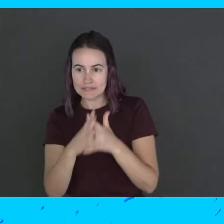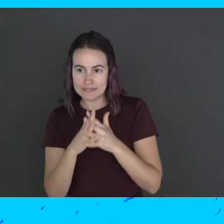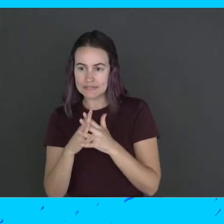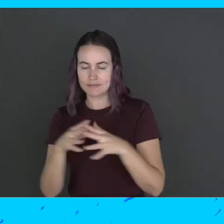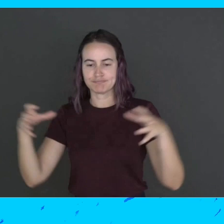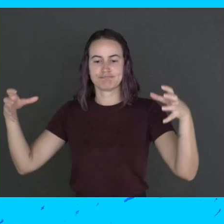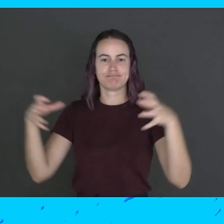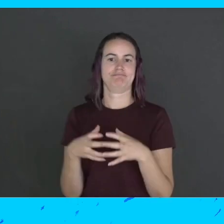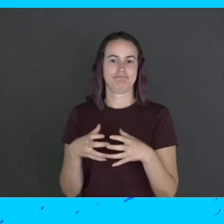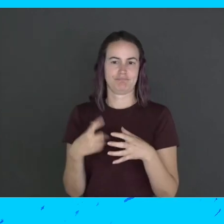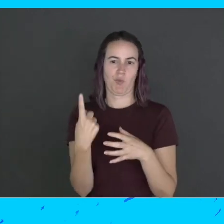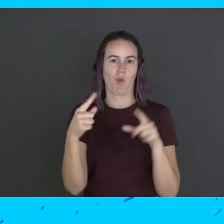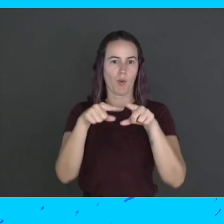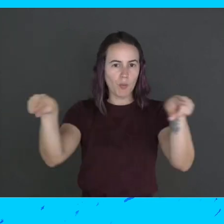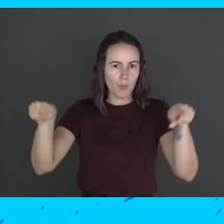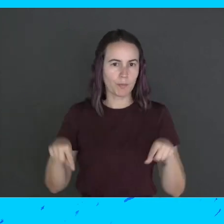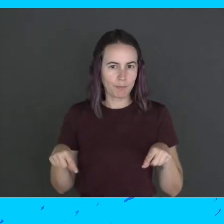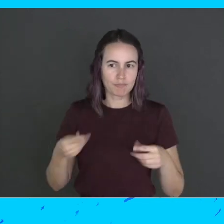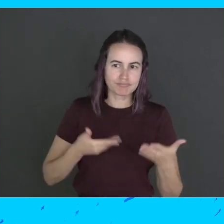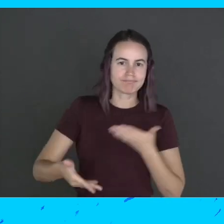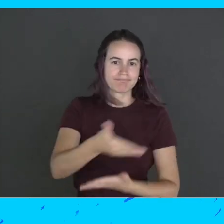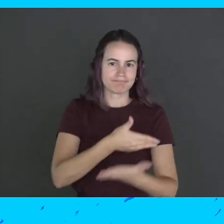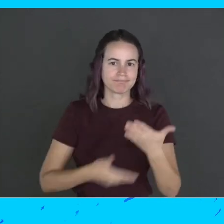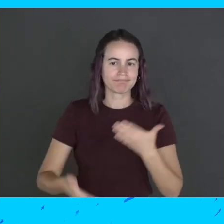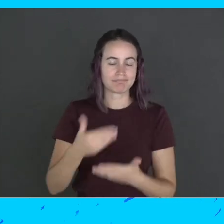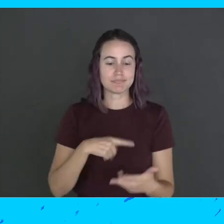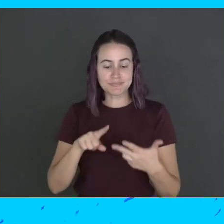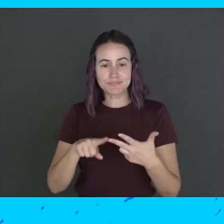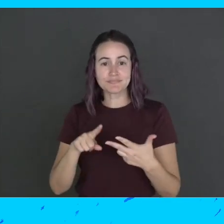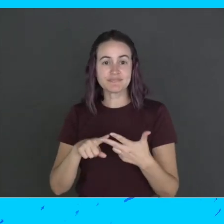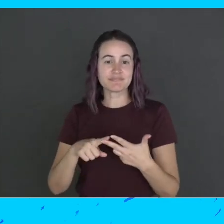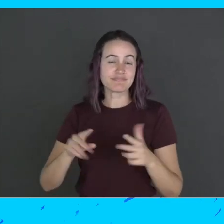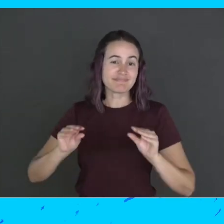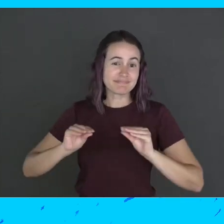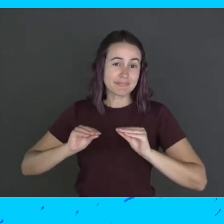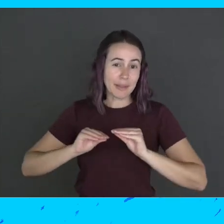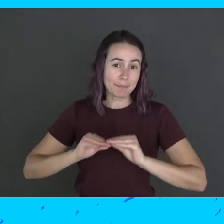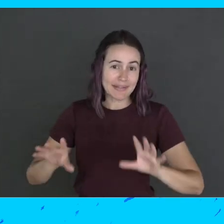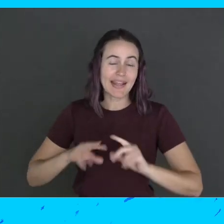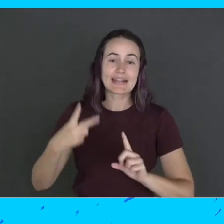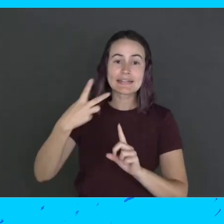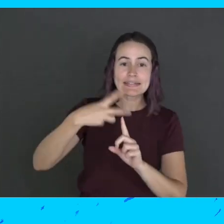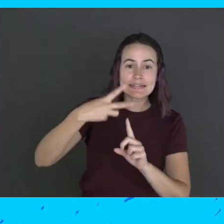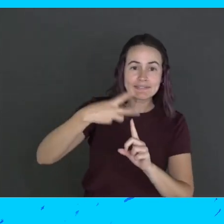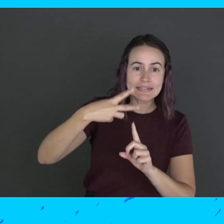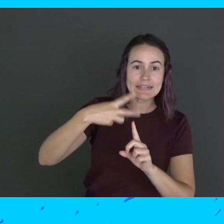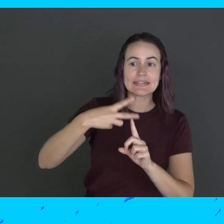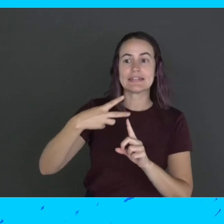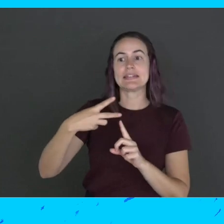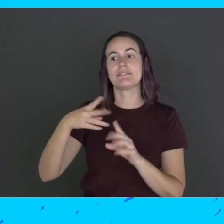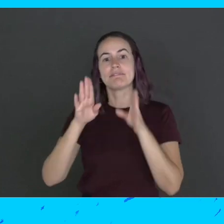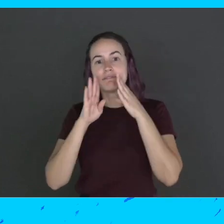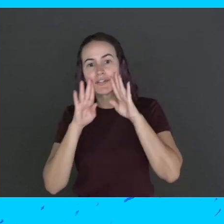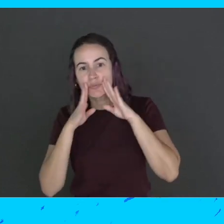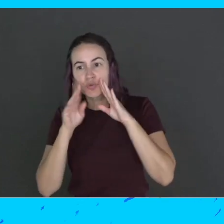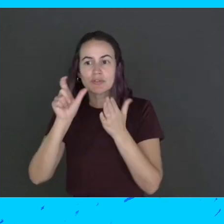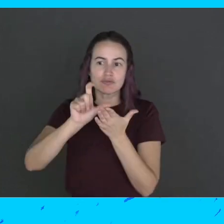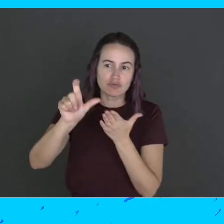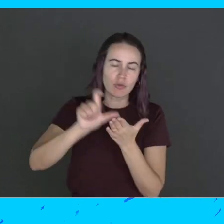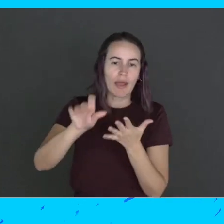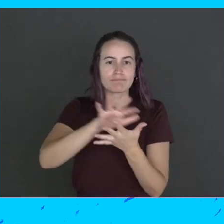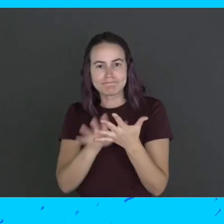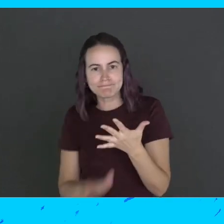décideurs. Ensuite, la troisième, ce sont les médias traditionnels et sociaux.